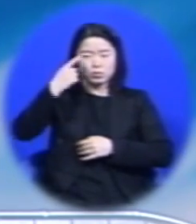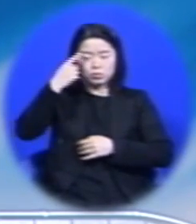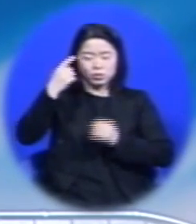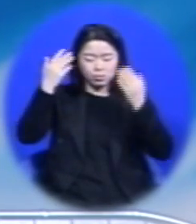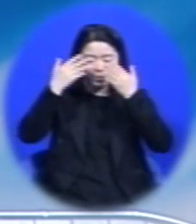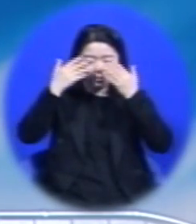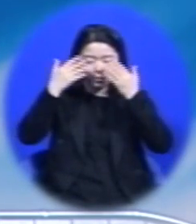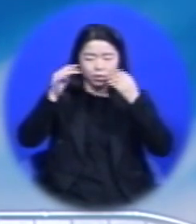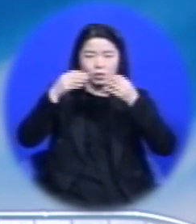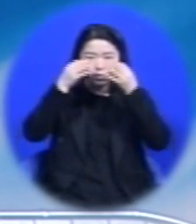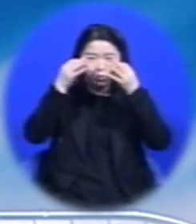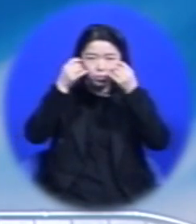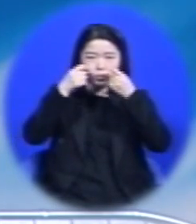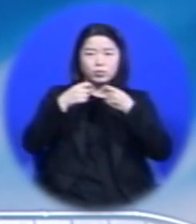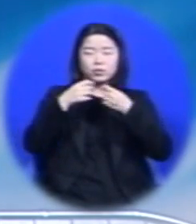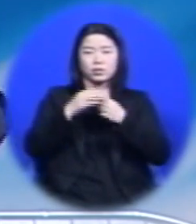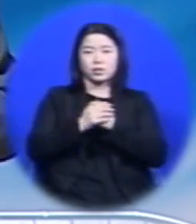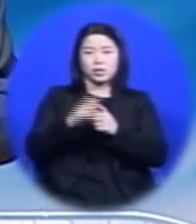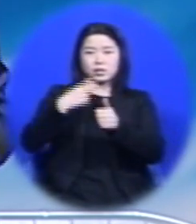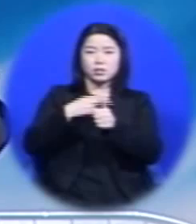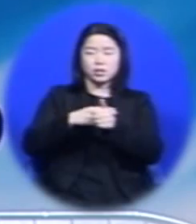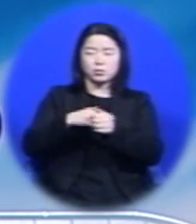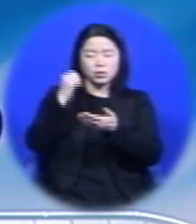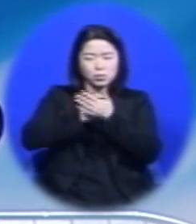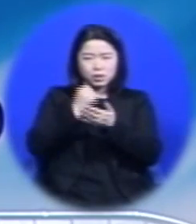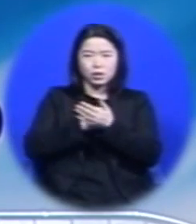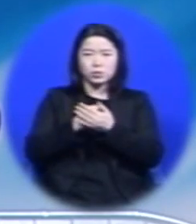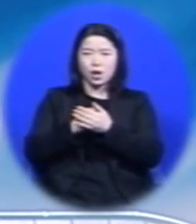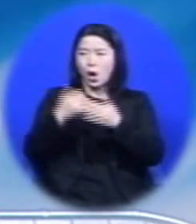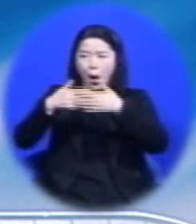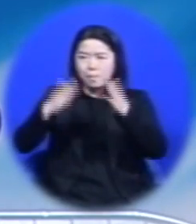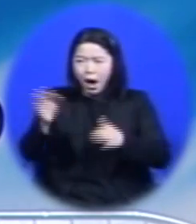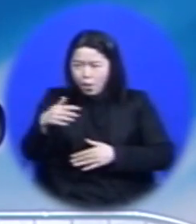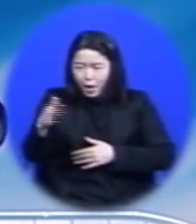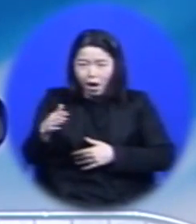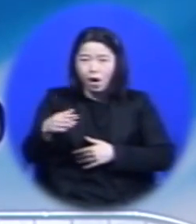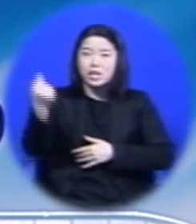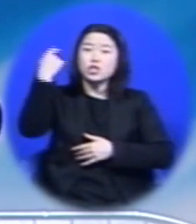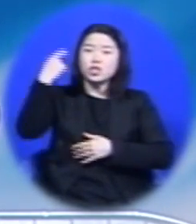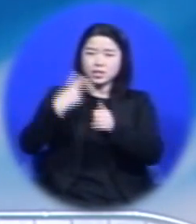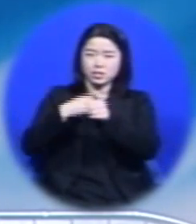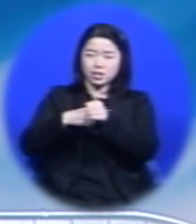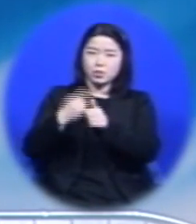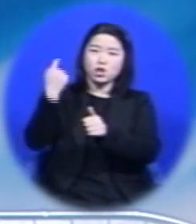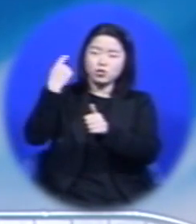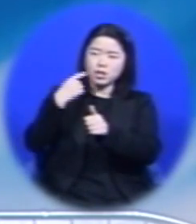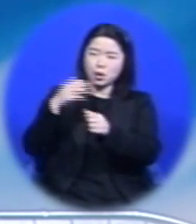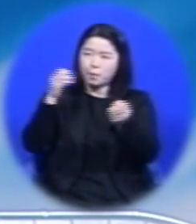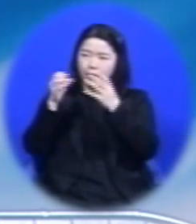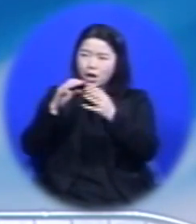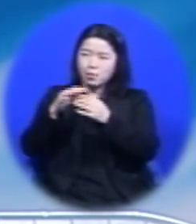맺지 눈물이 맺히면서 선생님은 너무 안타까워서 방 없어요 방 없서요 계속 뒤에서 대사를